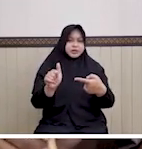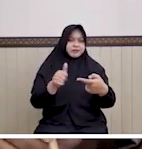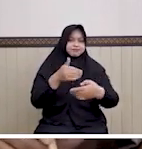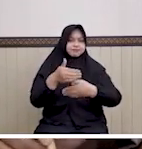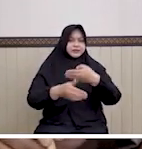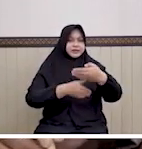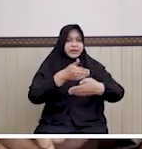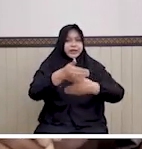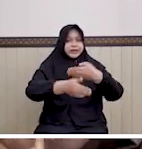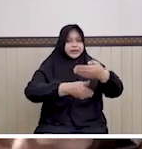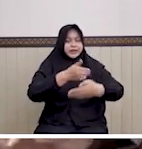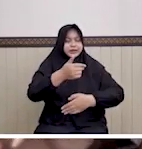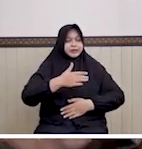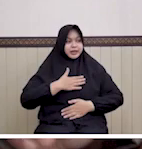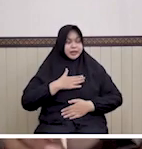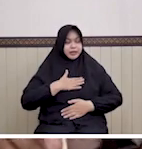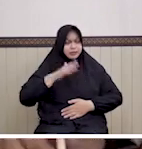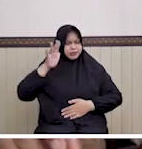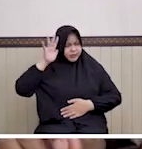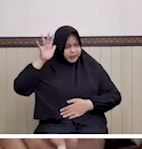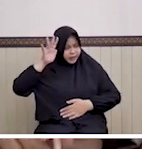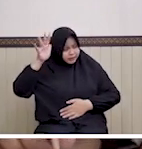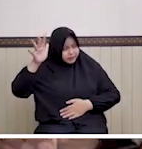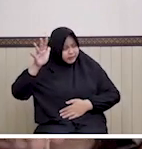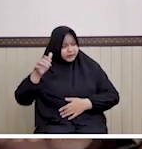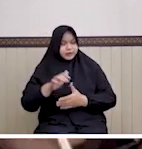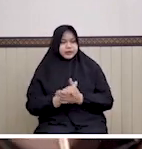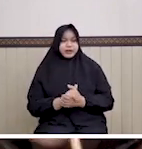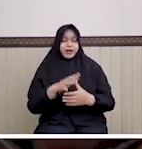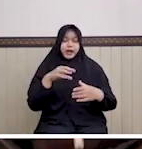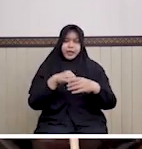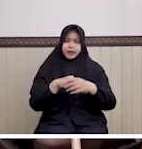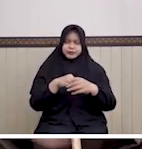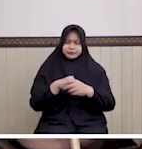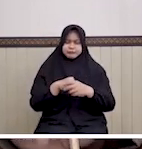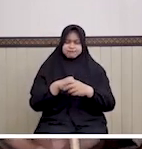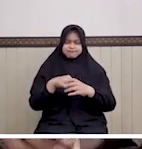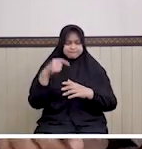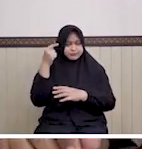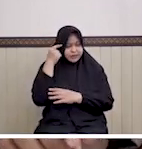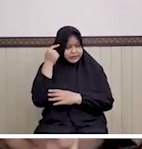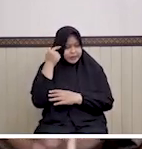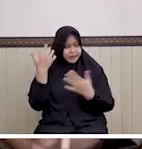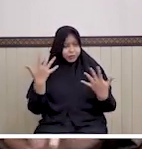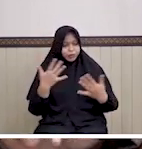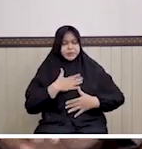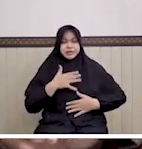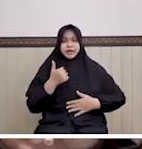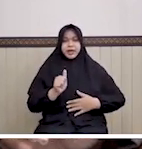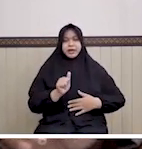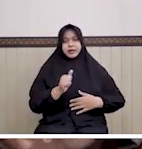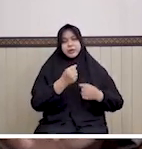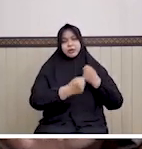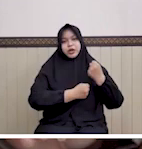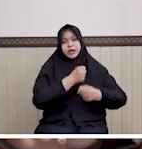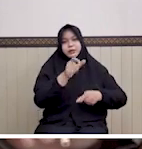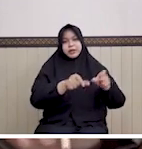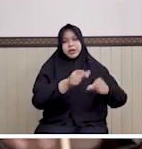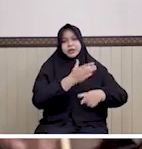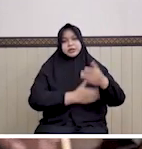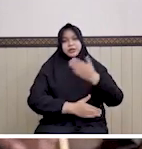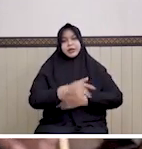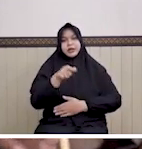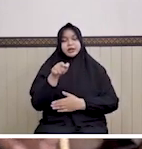terjalin Hai Saya membayangkan di dalam alam pikir saya itu kalau memang bisa terjadi penyandang